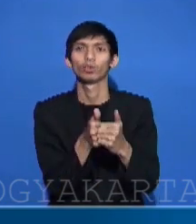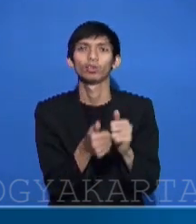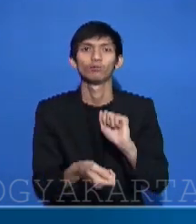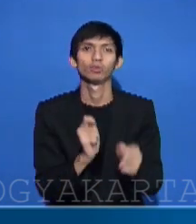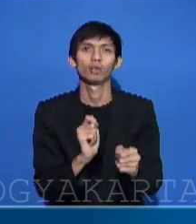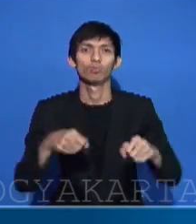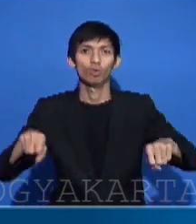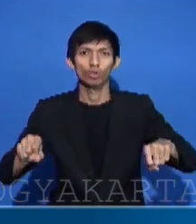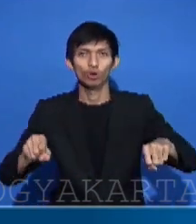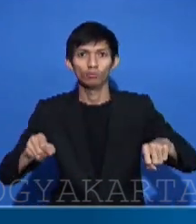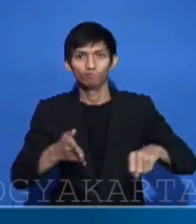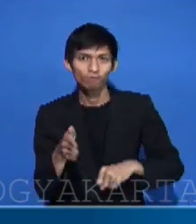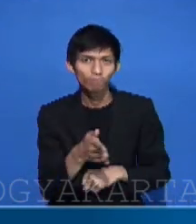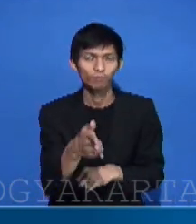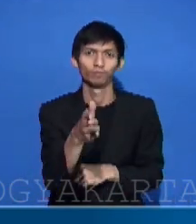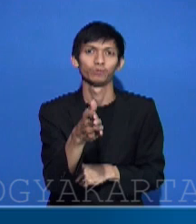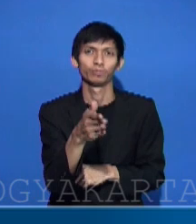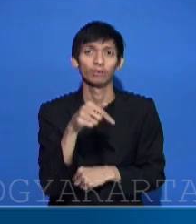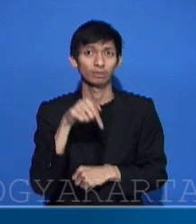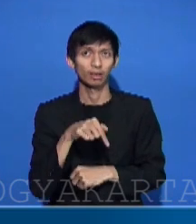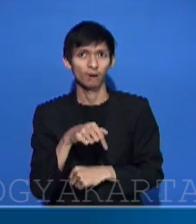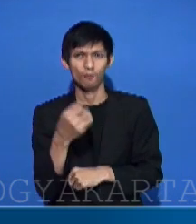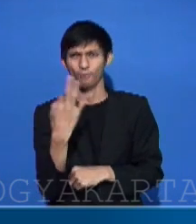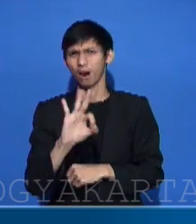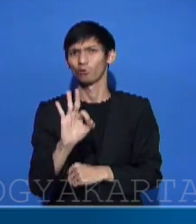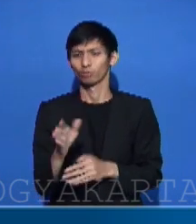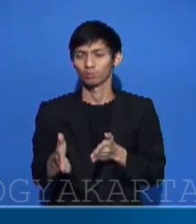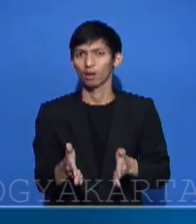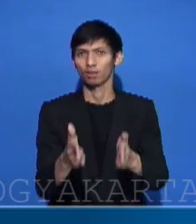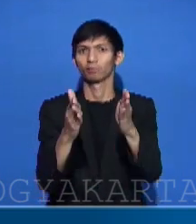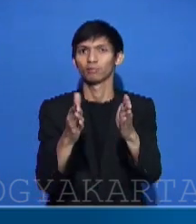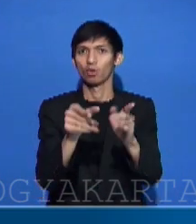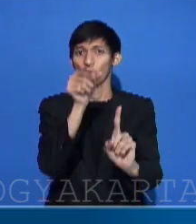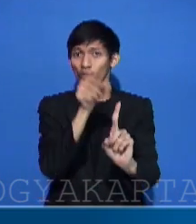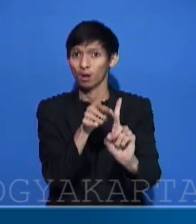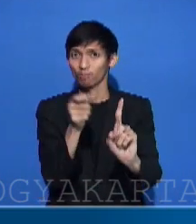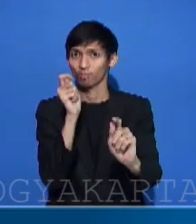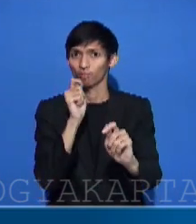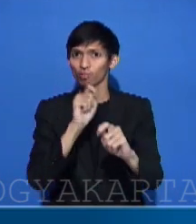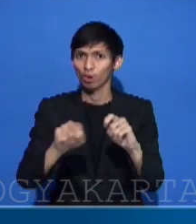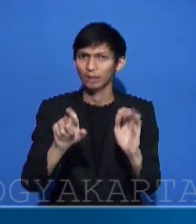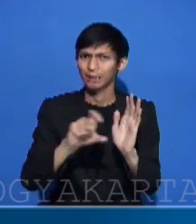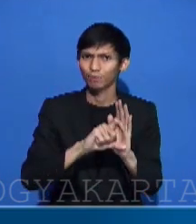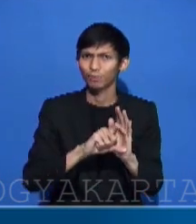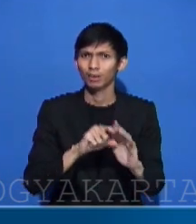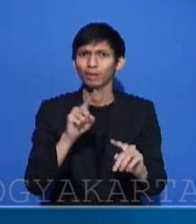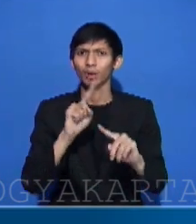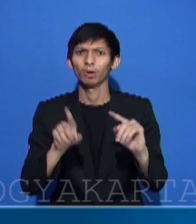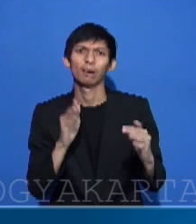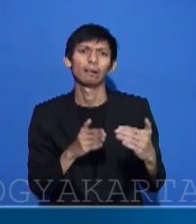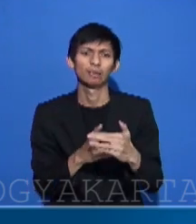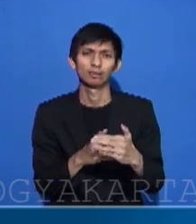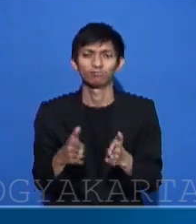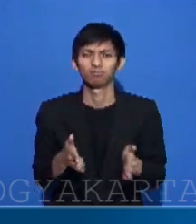motor dalam penerapan untuk trek baru ini pemohon praktek SIM C harus melewati beberapa rintangan yang telah terpasang